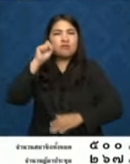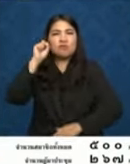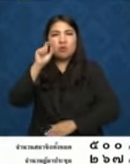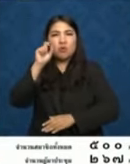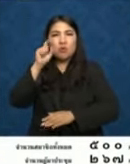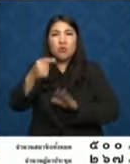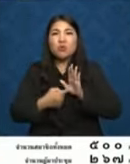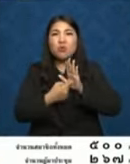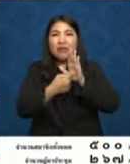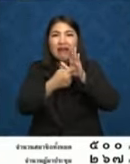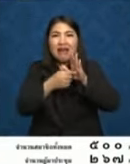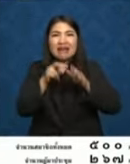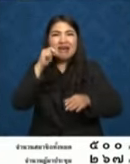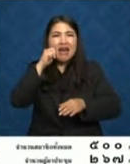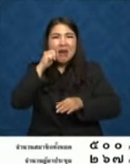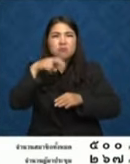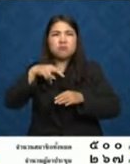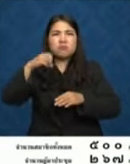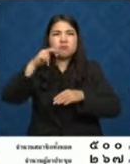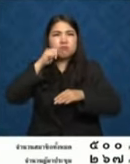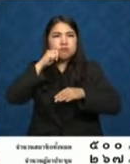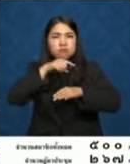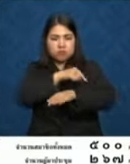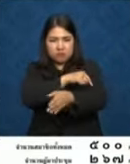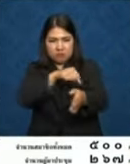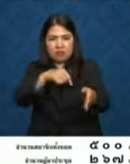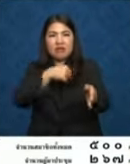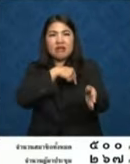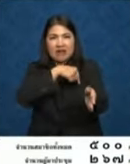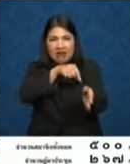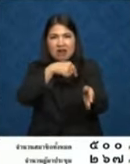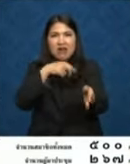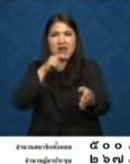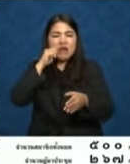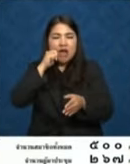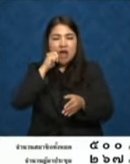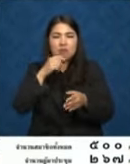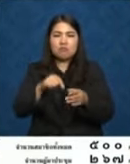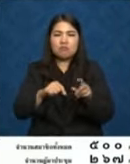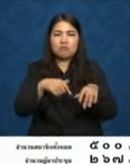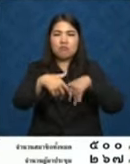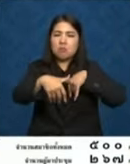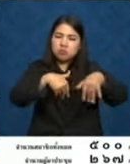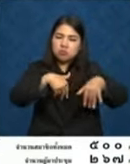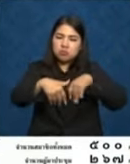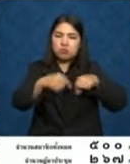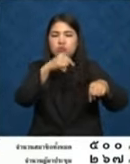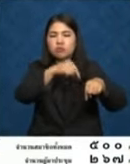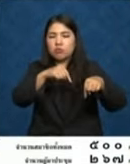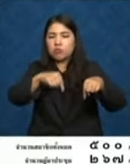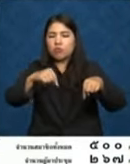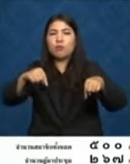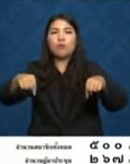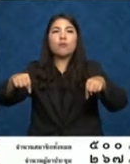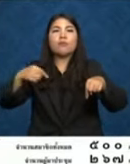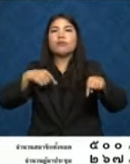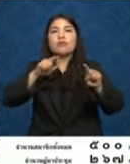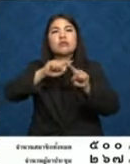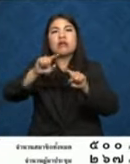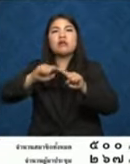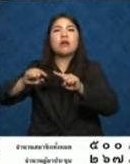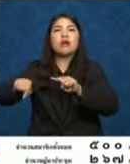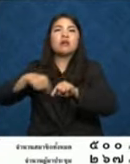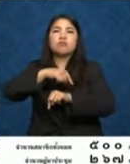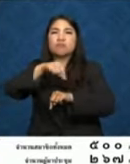นเช่นฝ่ายน้ำประปาบ้านกานัวตำบลกาลิซาบ้านซีโปบ้านปาเซบ้านกูจิงละปะตำบลเฉ